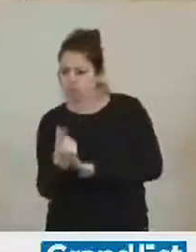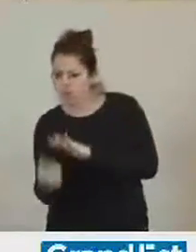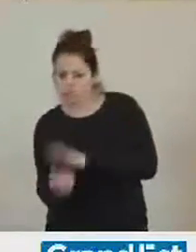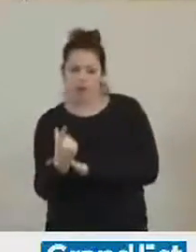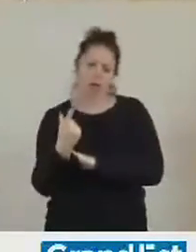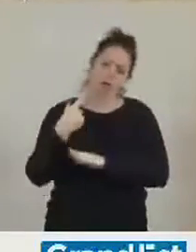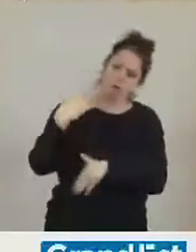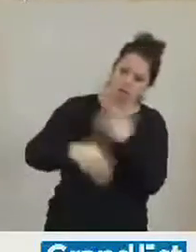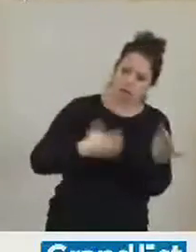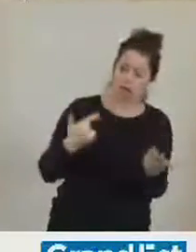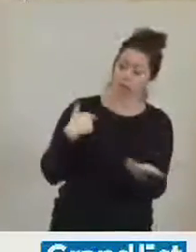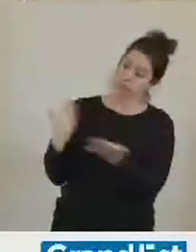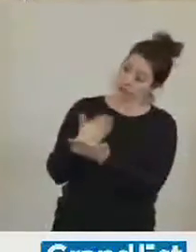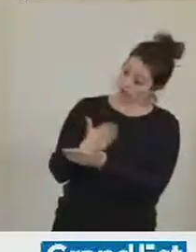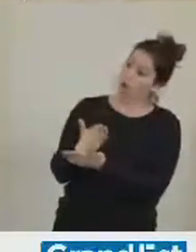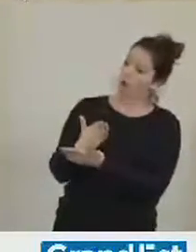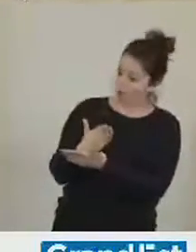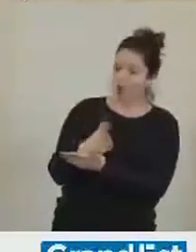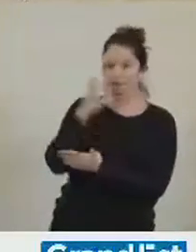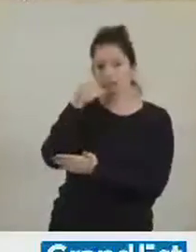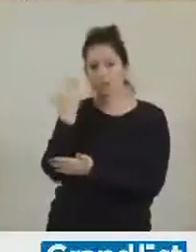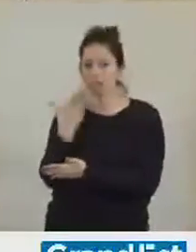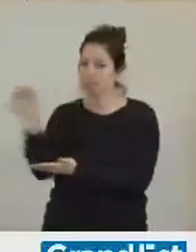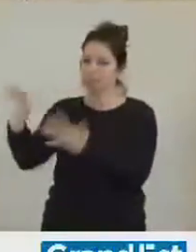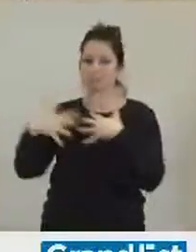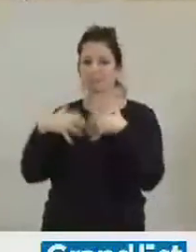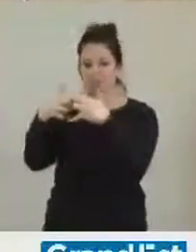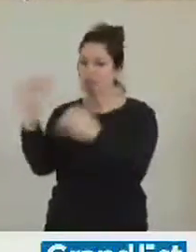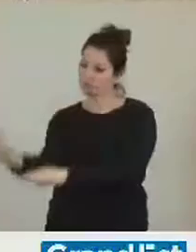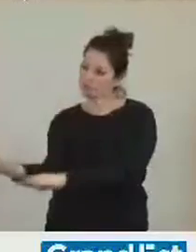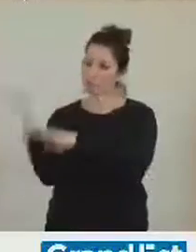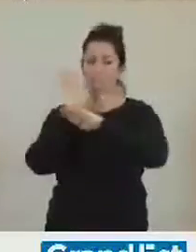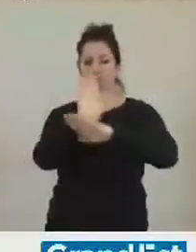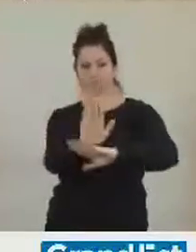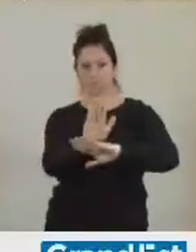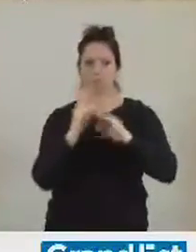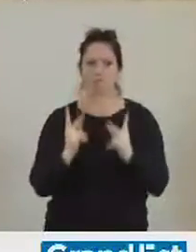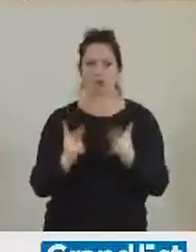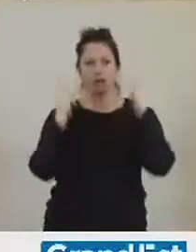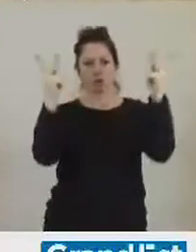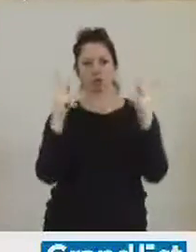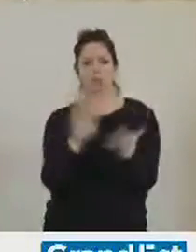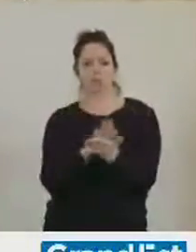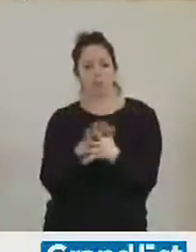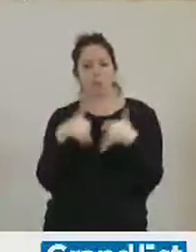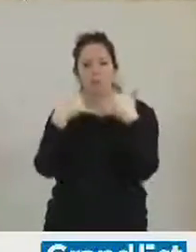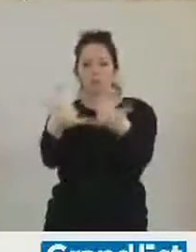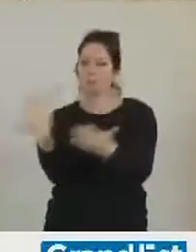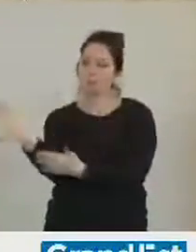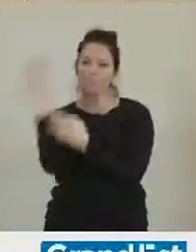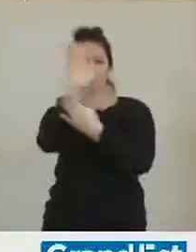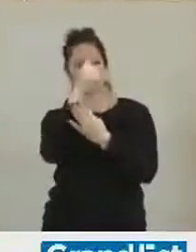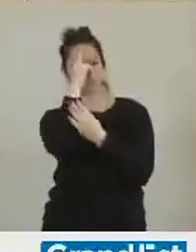connaître et donner envie à d'autres, le dispositif Jeunes Talents a pour objet de valoriser et primer ces actions. Ce qui est